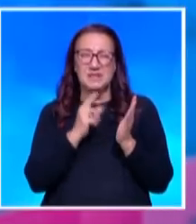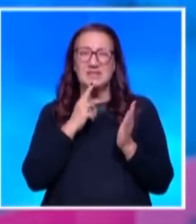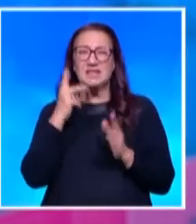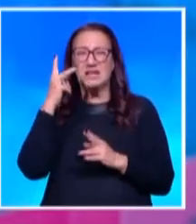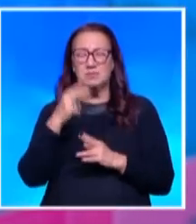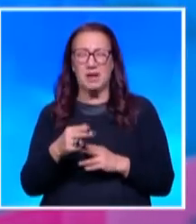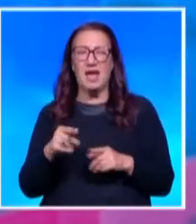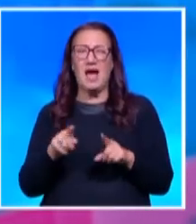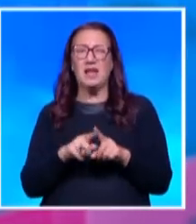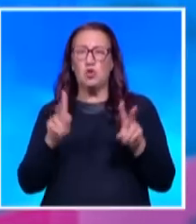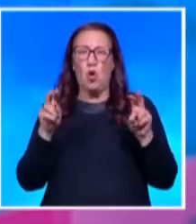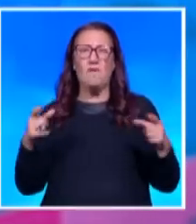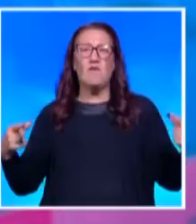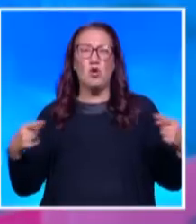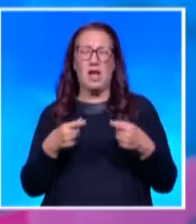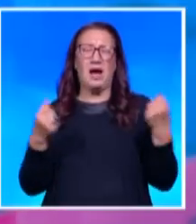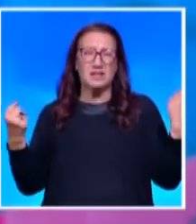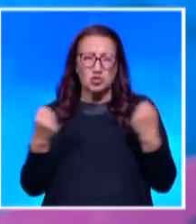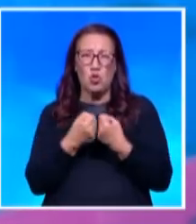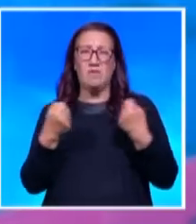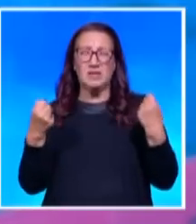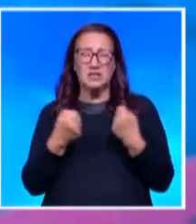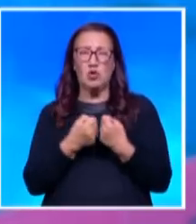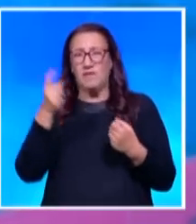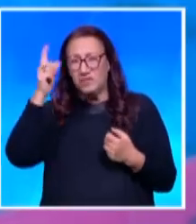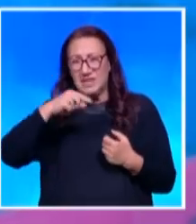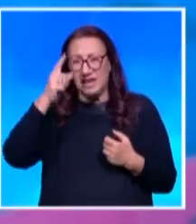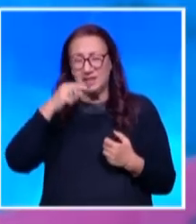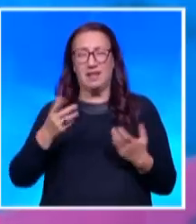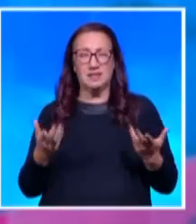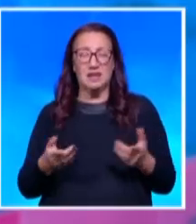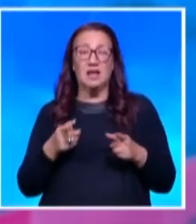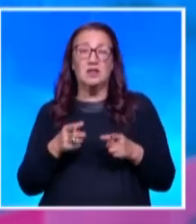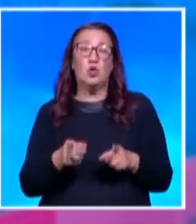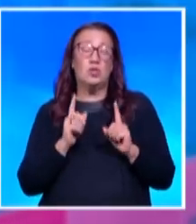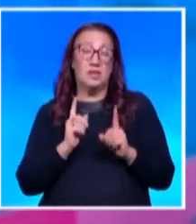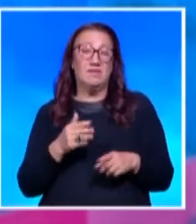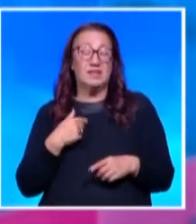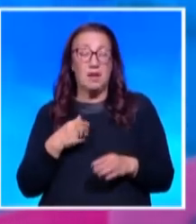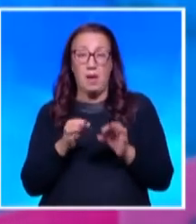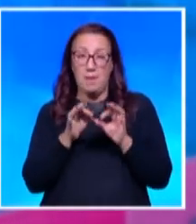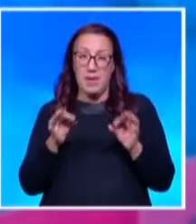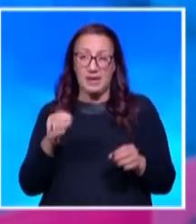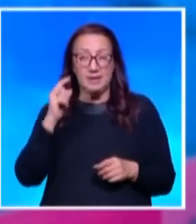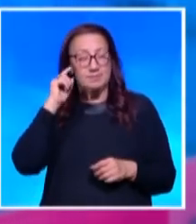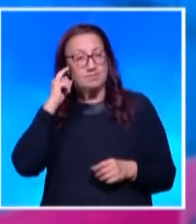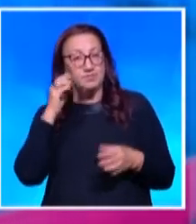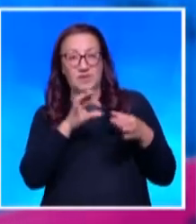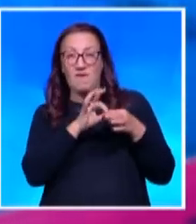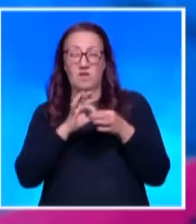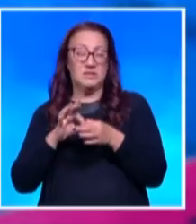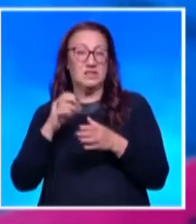да бъде спряна с мерки които на практика не са съобразени с наказателното пра право като